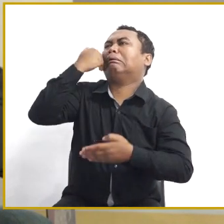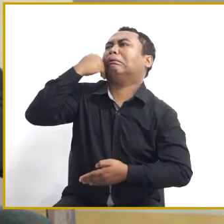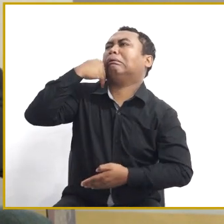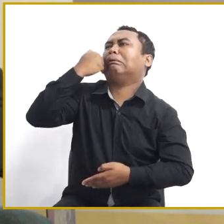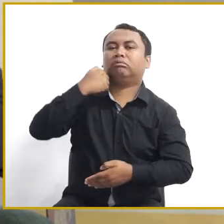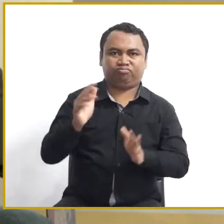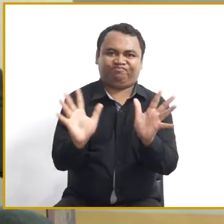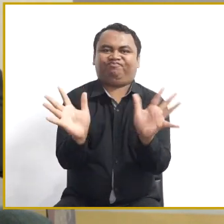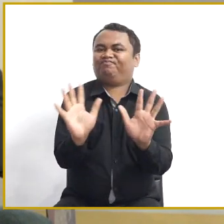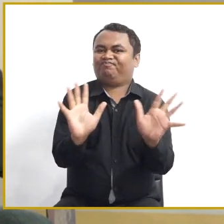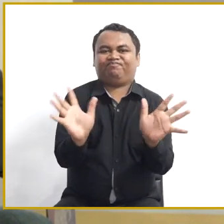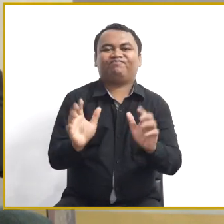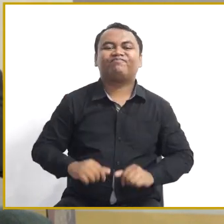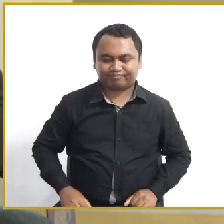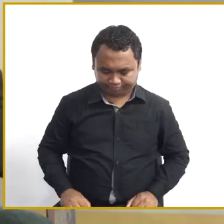Zaho manokana zany dia tsotra.